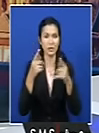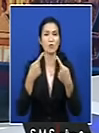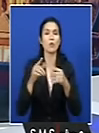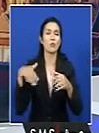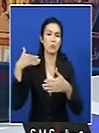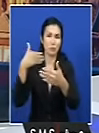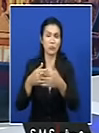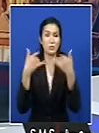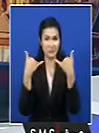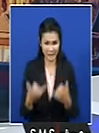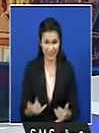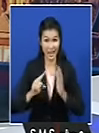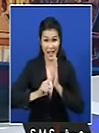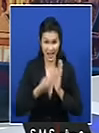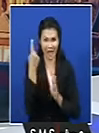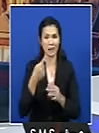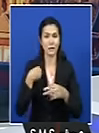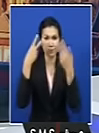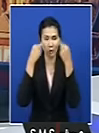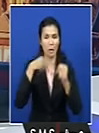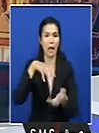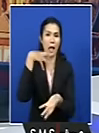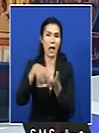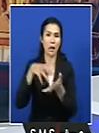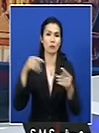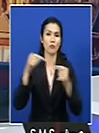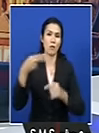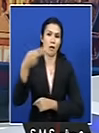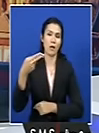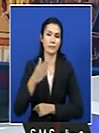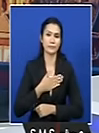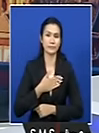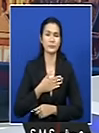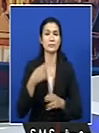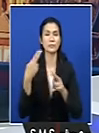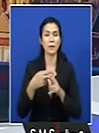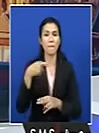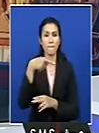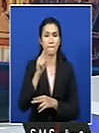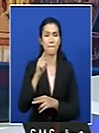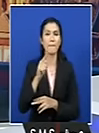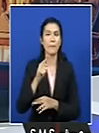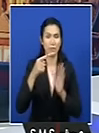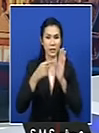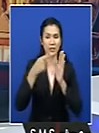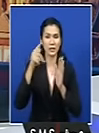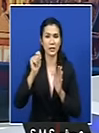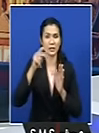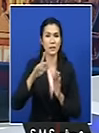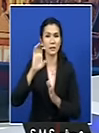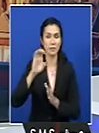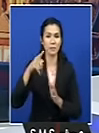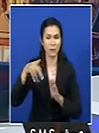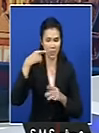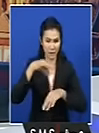งวันนี้แหละค่ะนี่เป็นวันแรกที่ท่านนายกพูดถึงหลานตัวเองก็คือคุณปฏิพัฒน์จันทร์โอชาที่เพิ่งได้รับแต่งตั้งให้